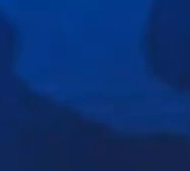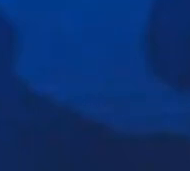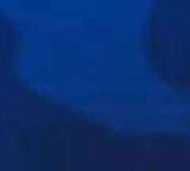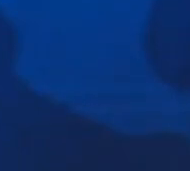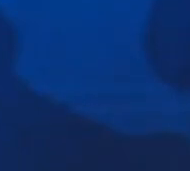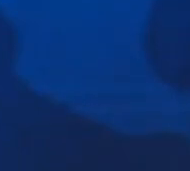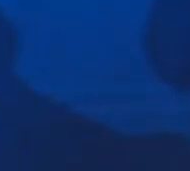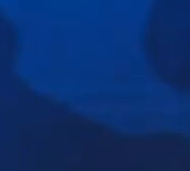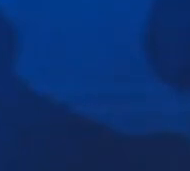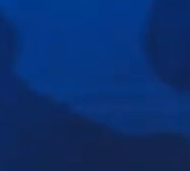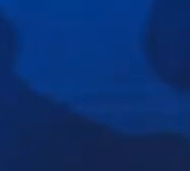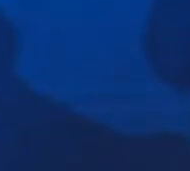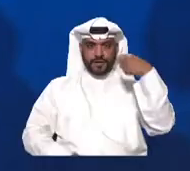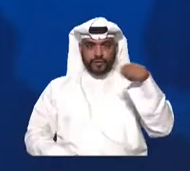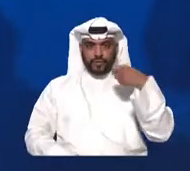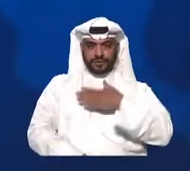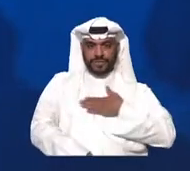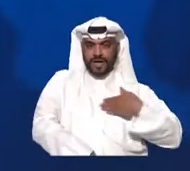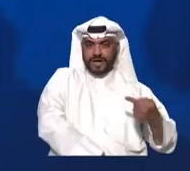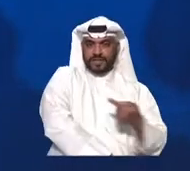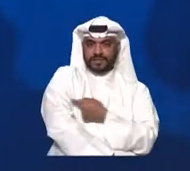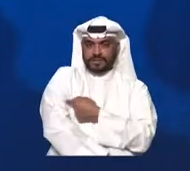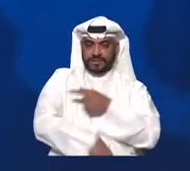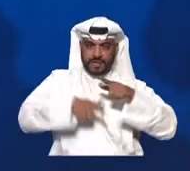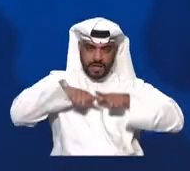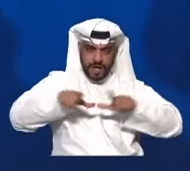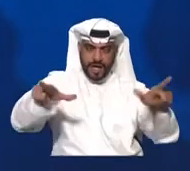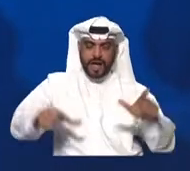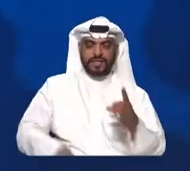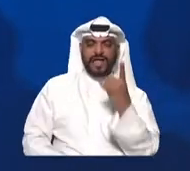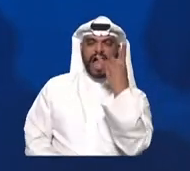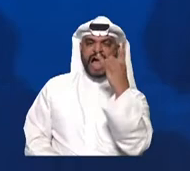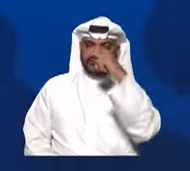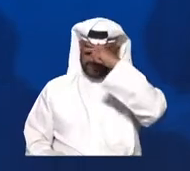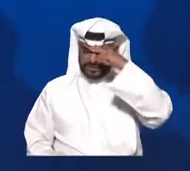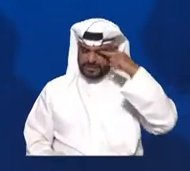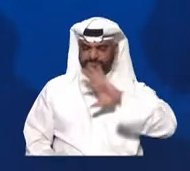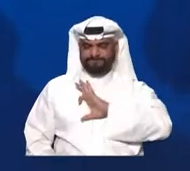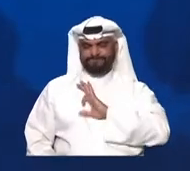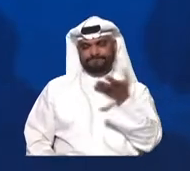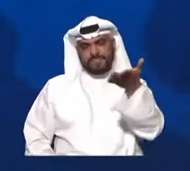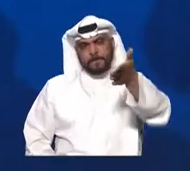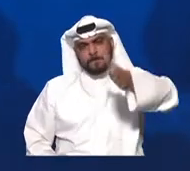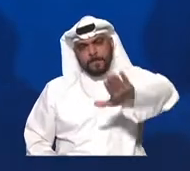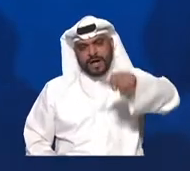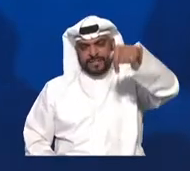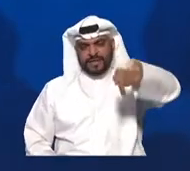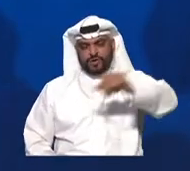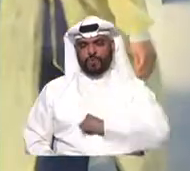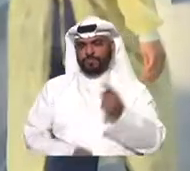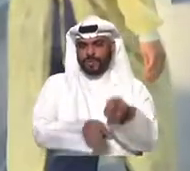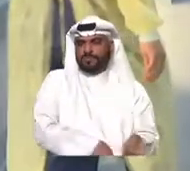أعلنت وزارة الصحة اليوم تسجيل 10 حالات وفاة ليصبح مجموع حالات الوفاة المسجلة حتى الآن